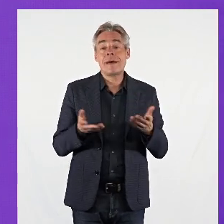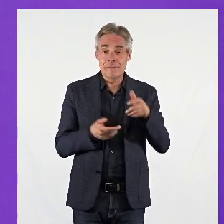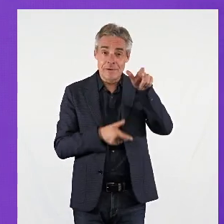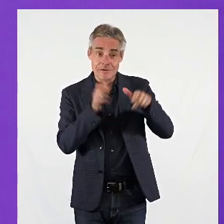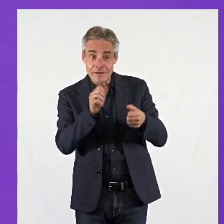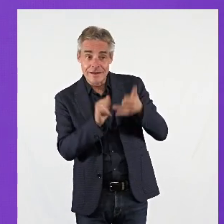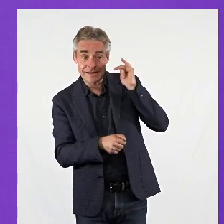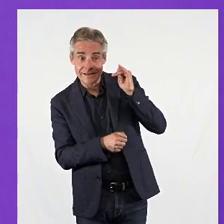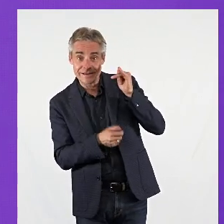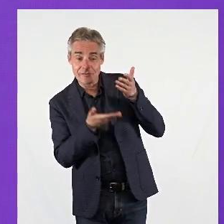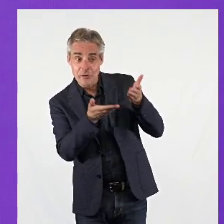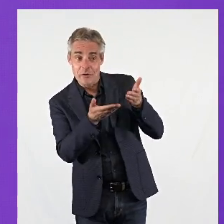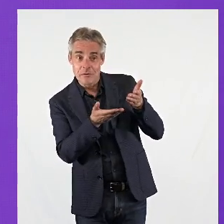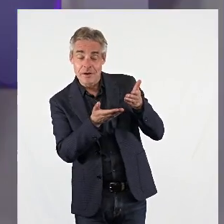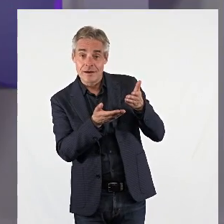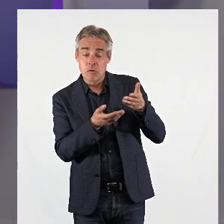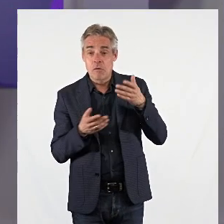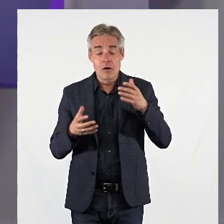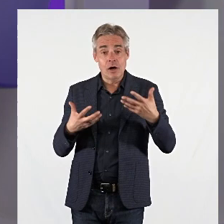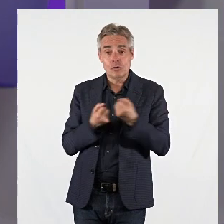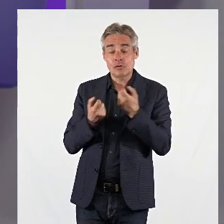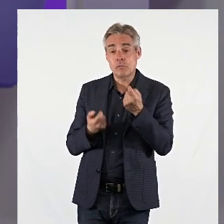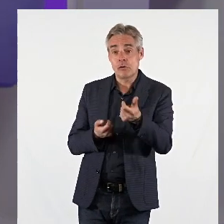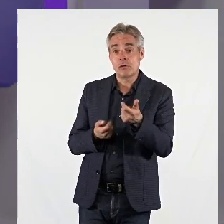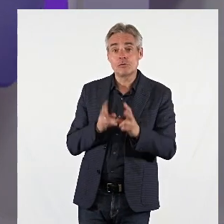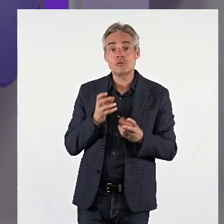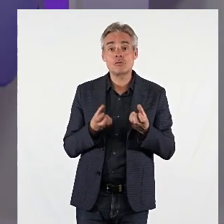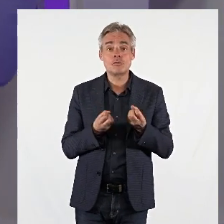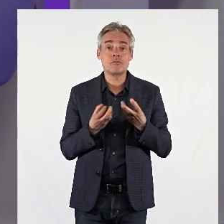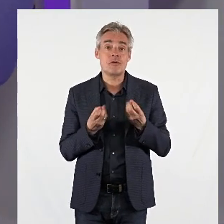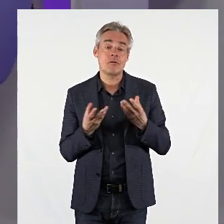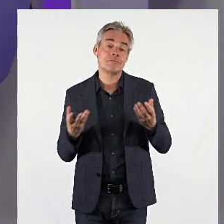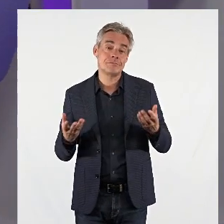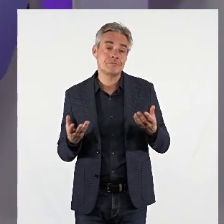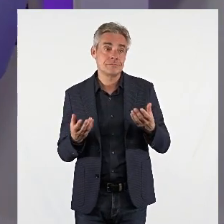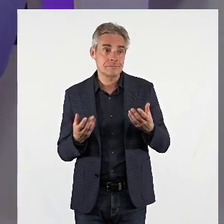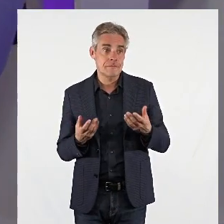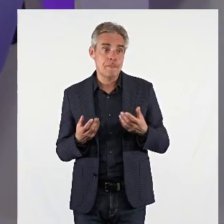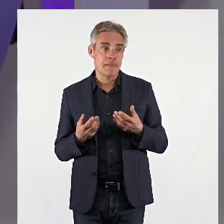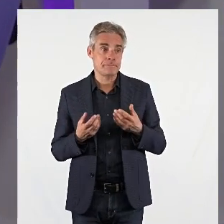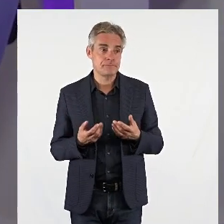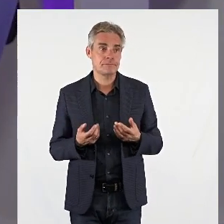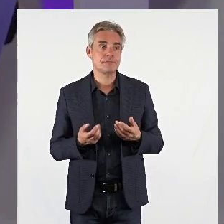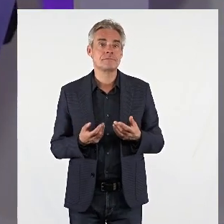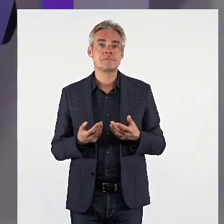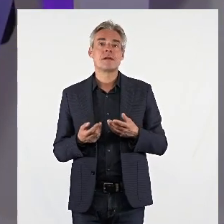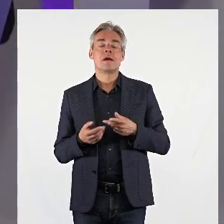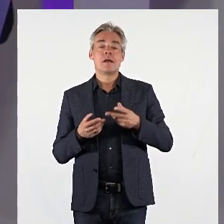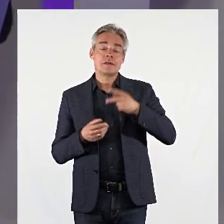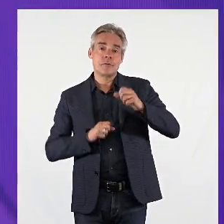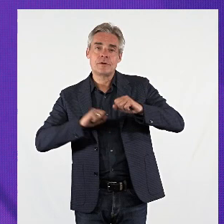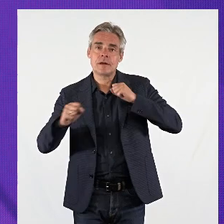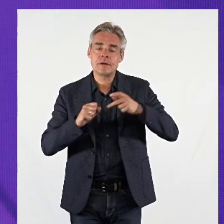initiatives qui sont les plus concernés par l'accidentologie. C'est aussi souvent pas les premiers de la classe. Les plus dynamiques, les plus agiles,